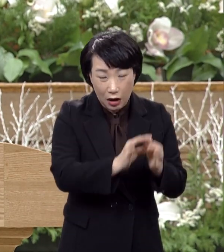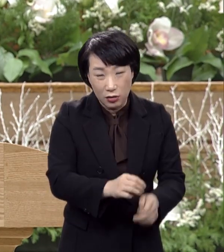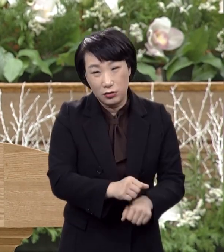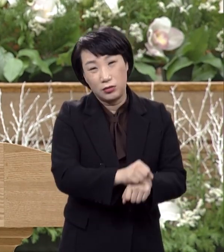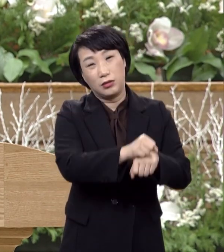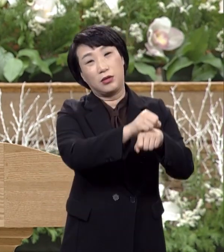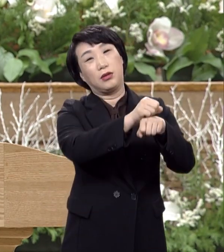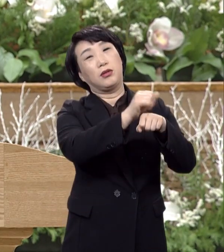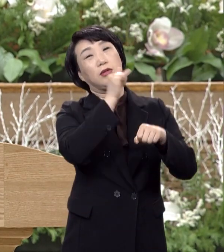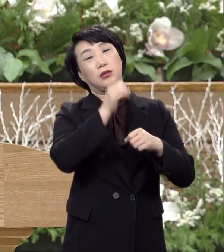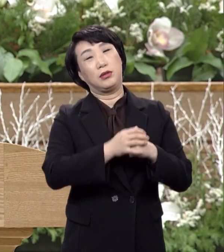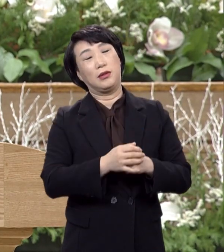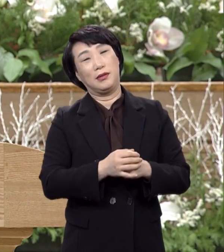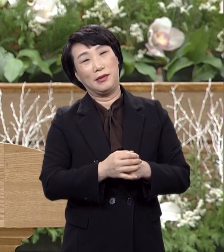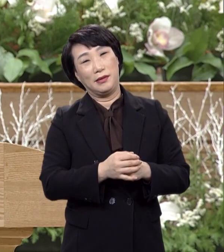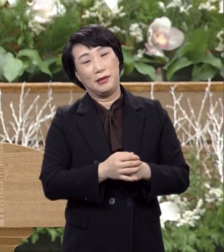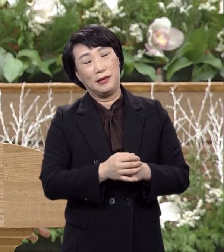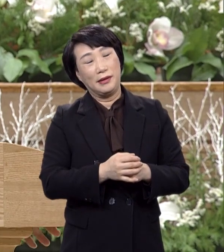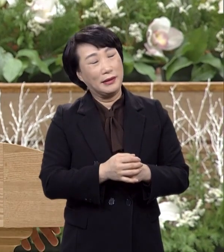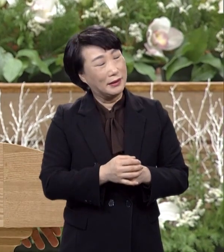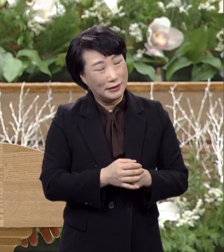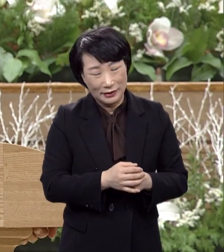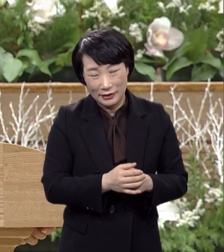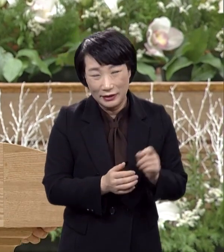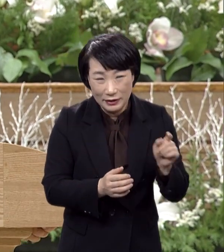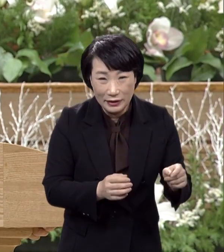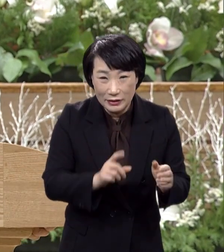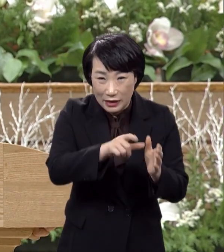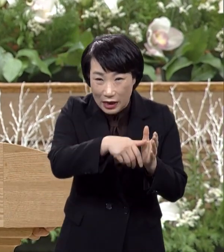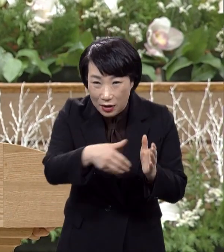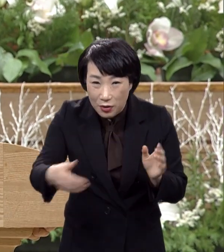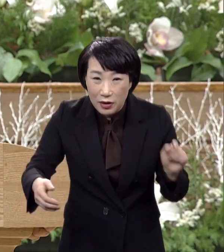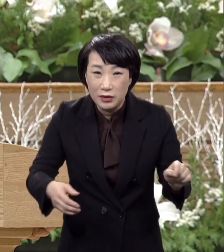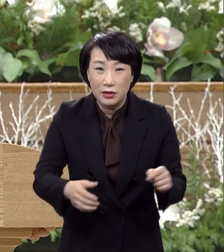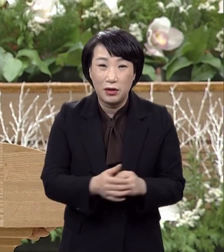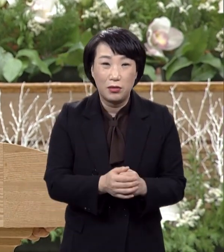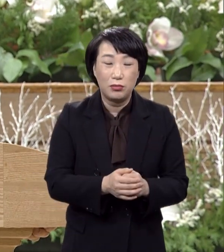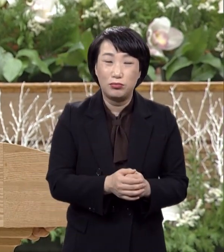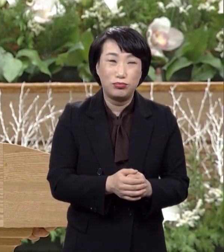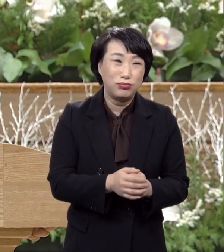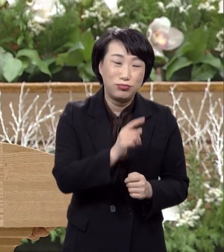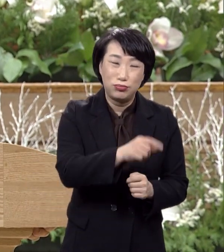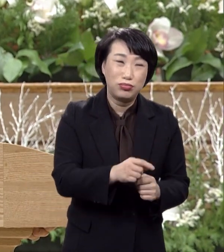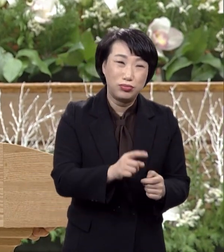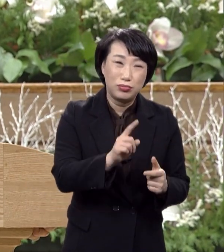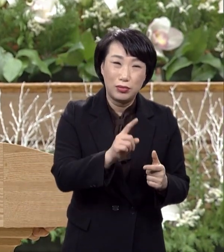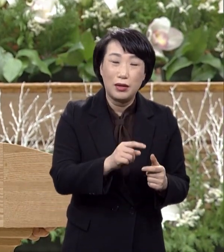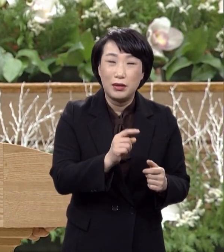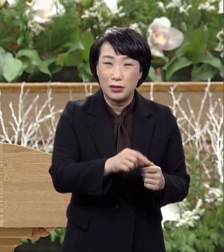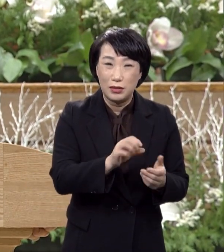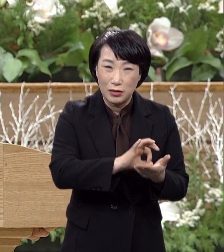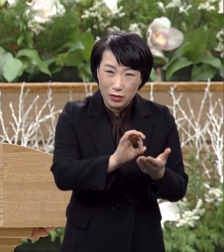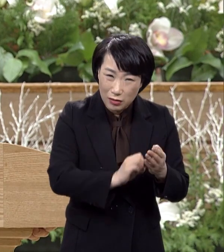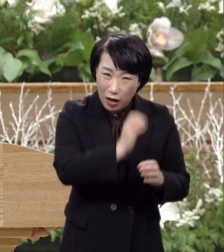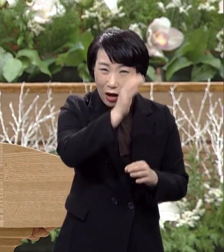정말로 거칠게 생산하면서 이 세월을 속절없이